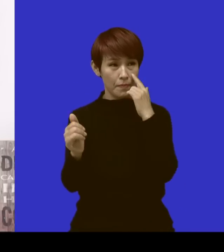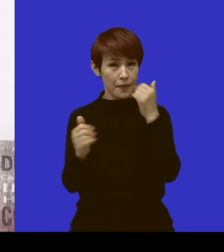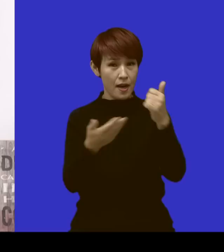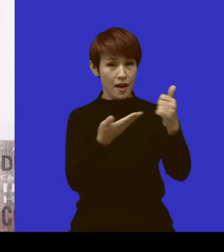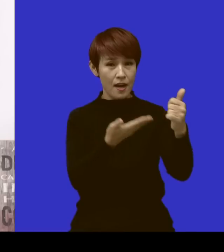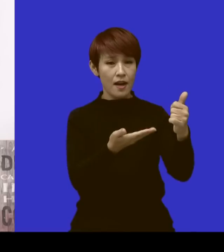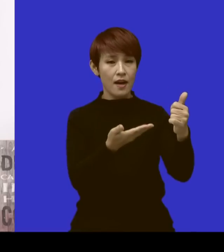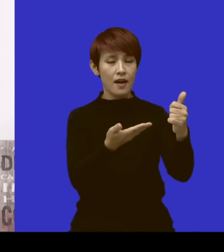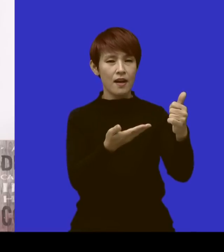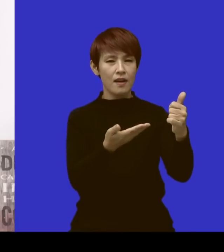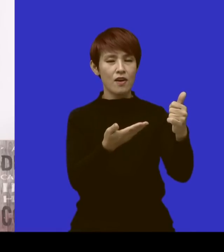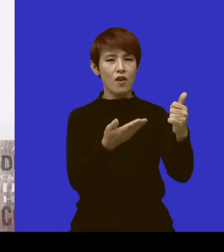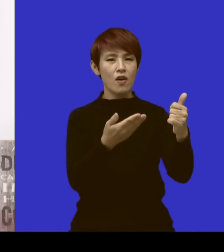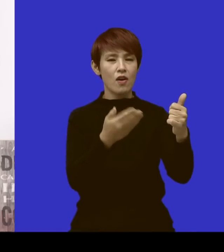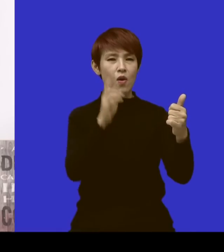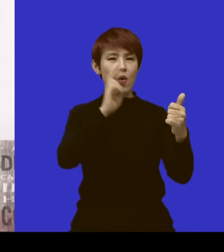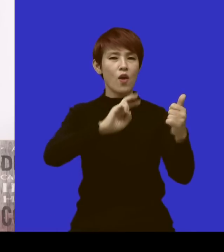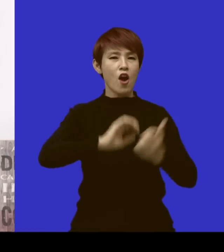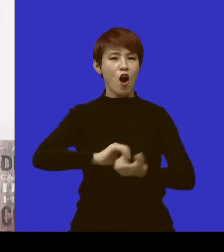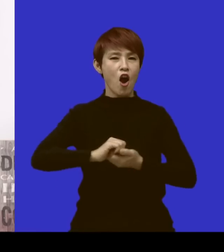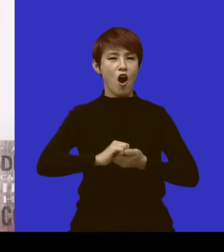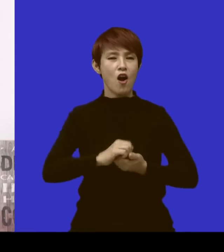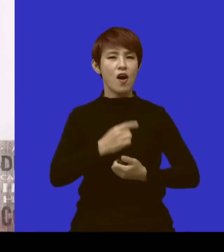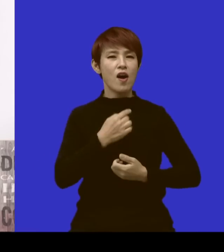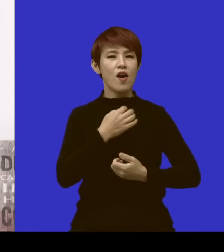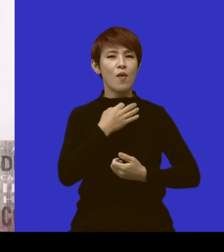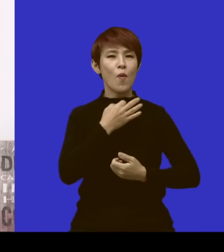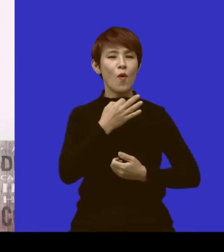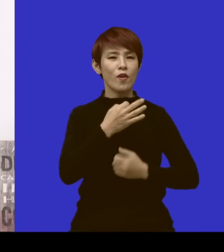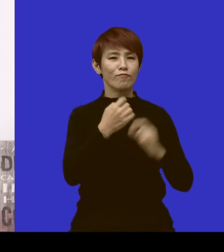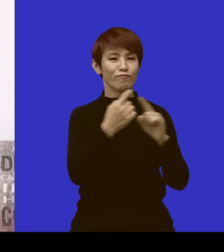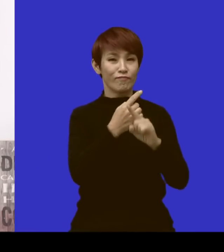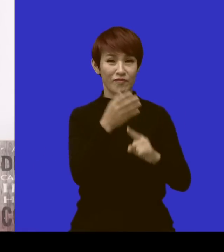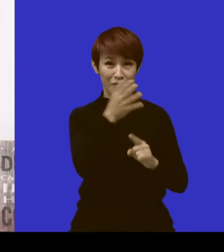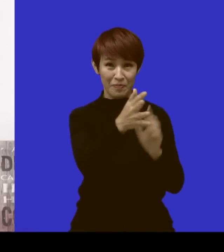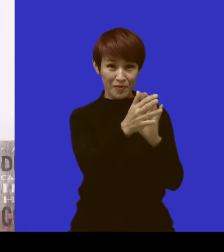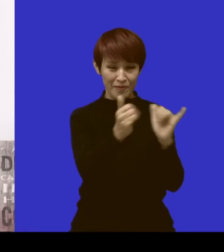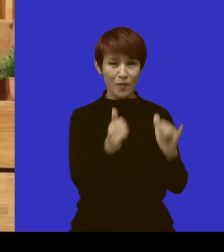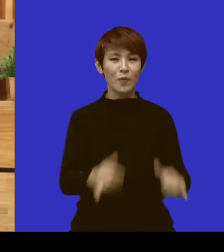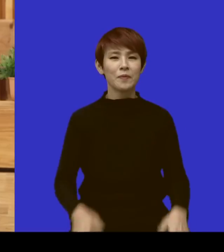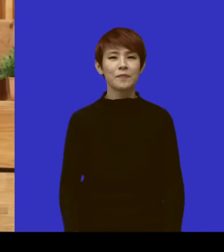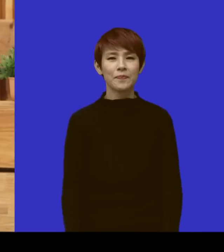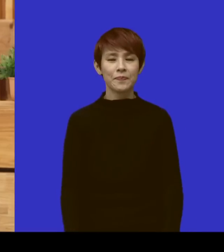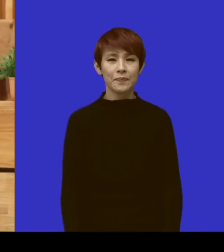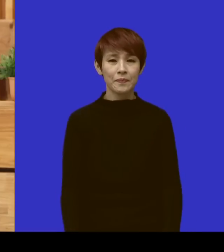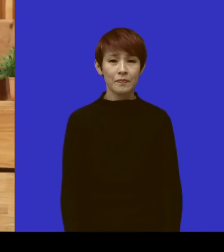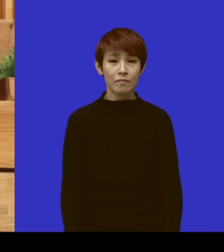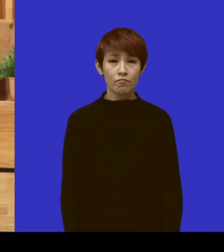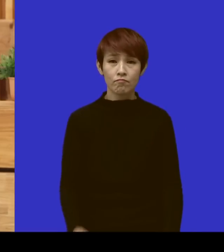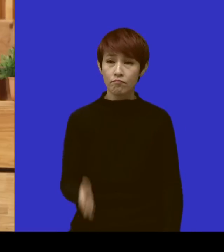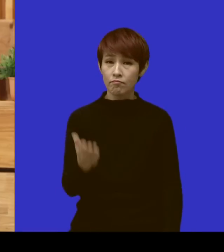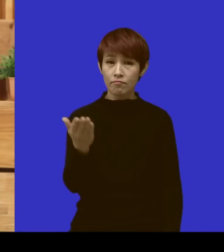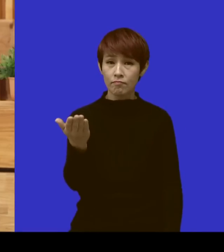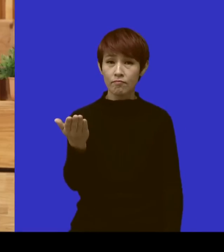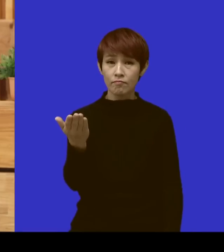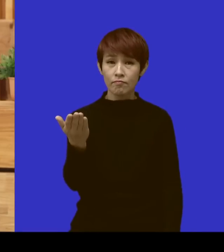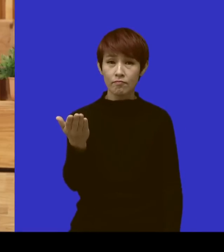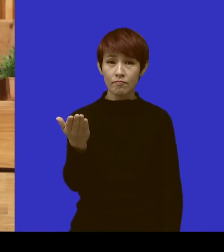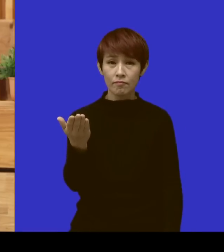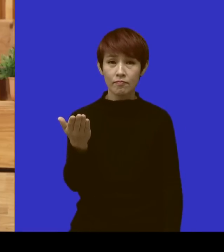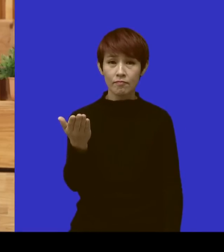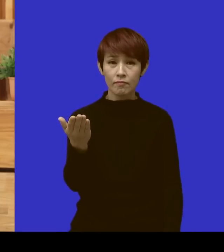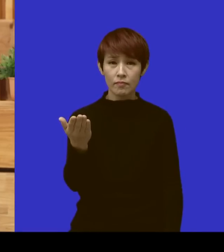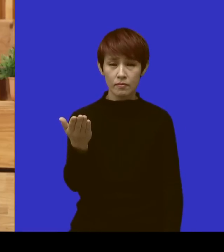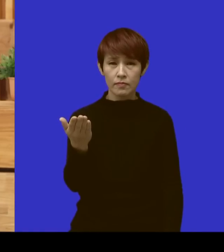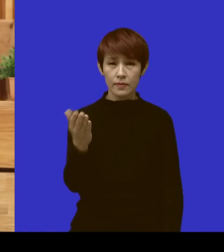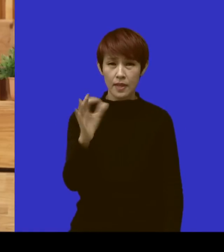최 집사님은 발성교정사. 발성교정사. 성악을 전공하셨어요. 네네, 성악 네. 전공입니다. 네. 그리고 우리 오 집사님은 듣기로